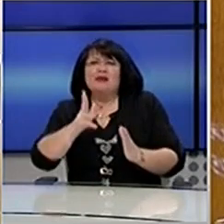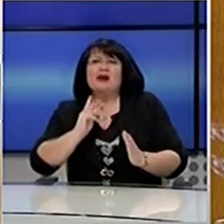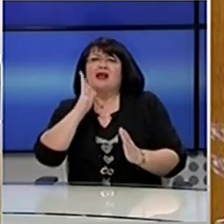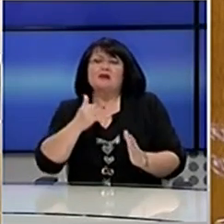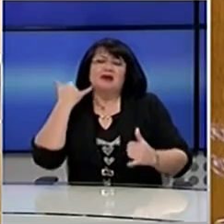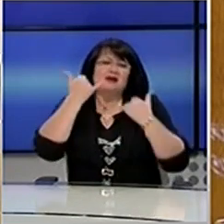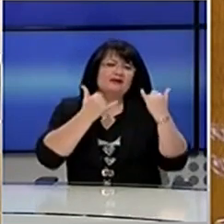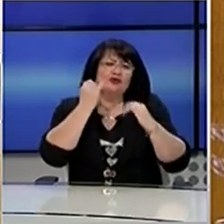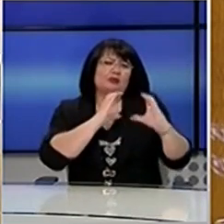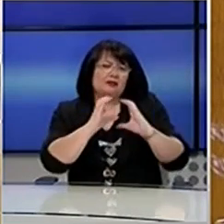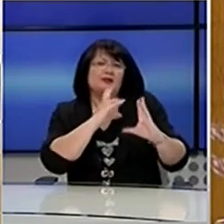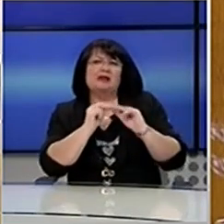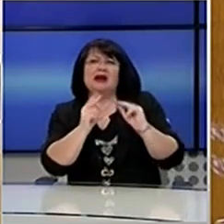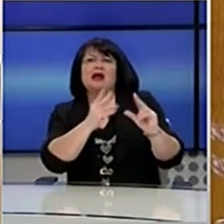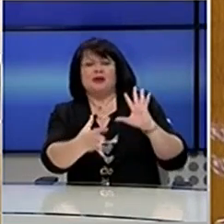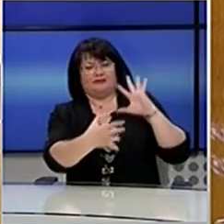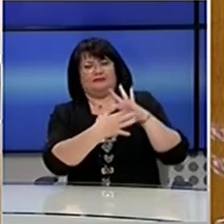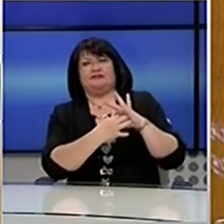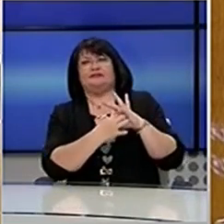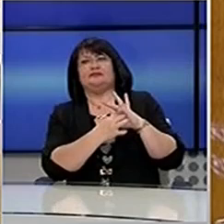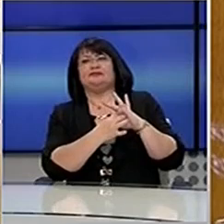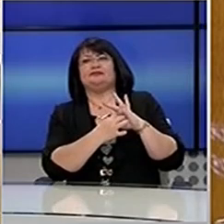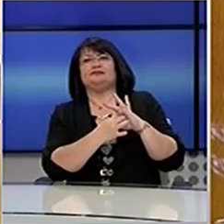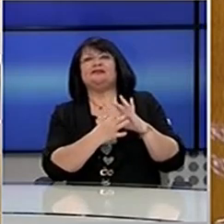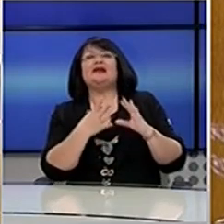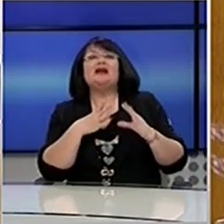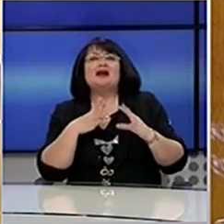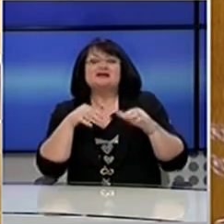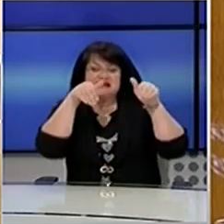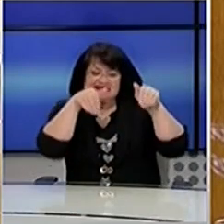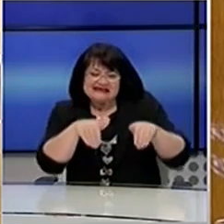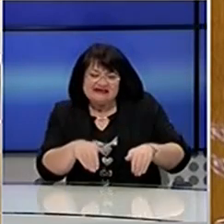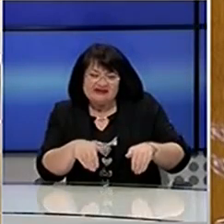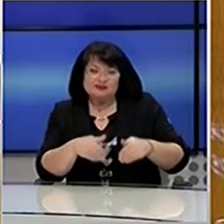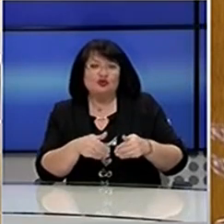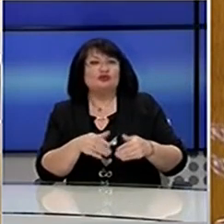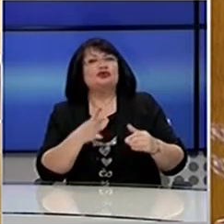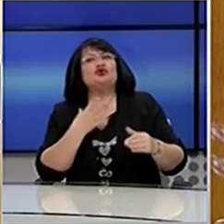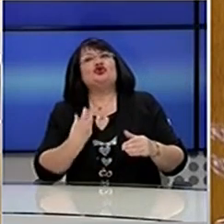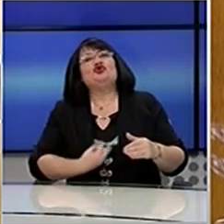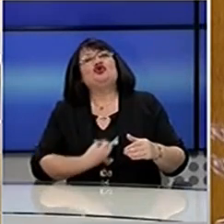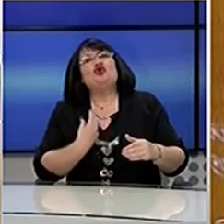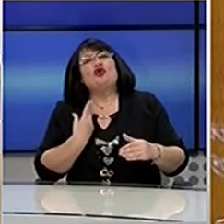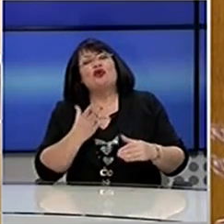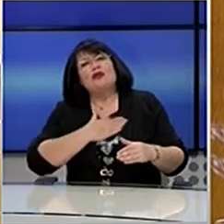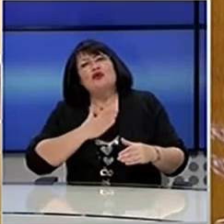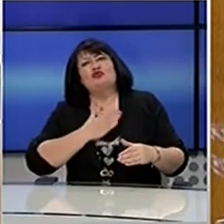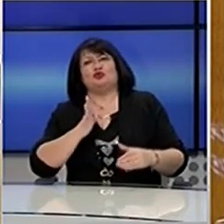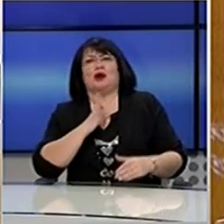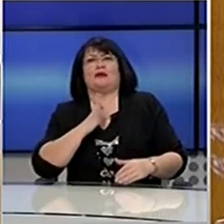καθημερινά, έχει δημιουργηθεί ένας βαθμός οικειότητας και σεβασμού που μου επέτρεψαν να το κάνω